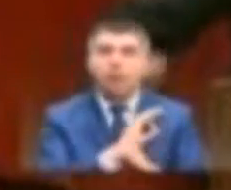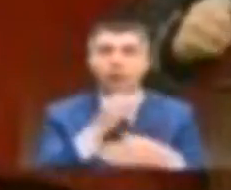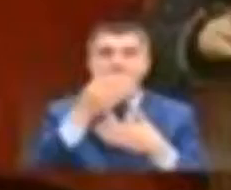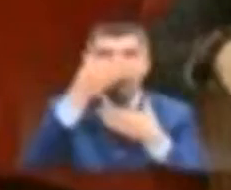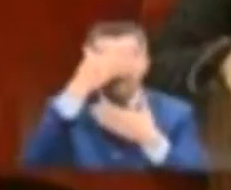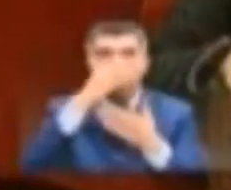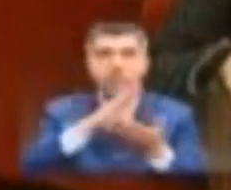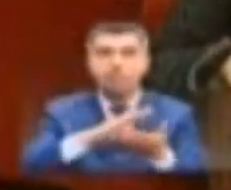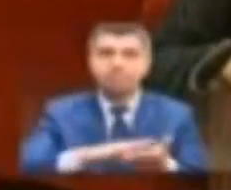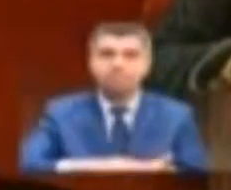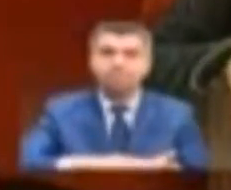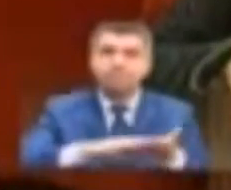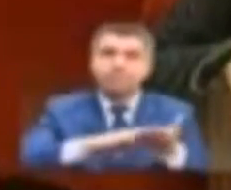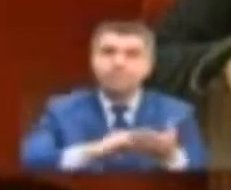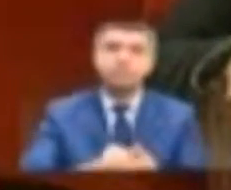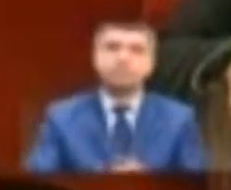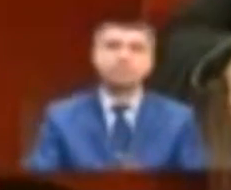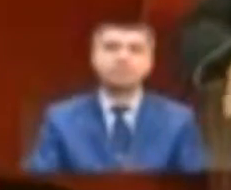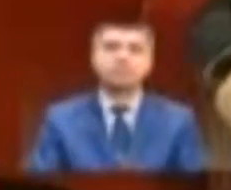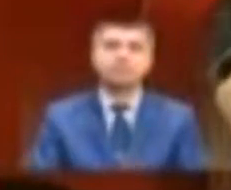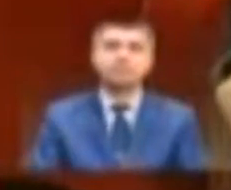اذا عندنا